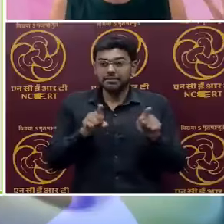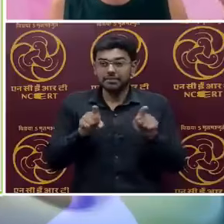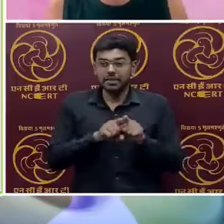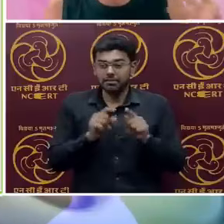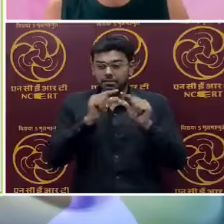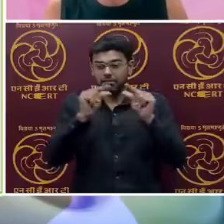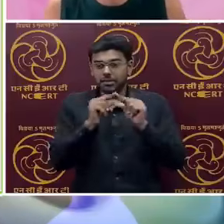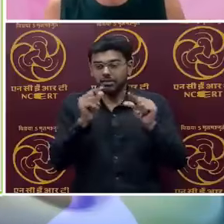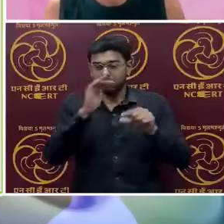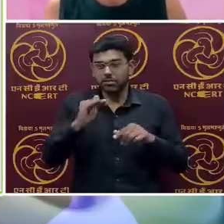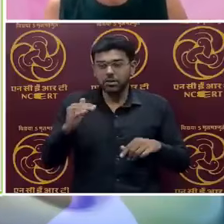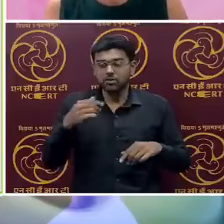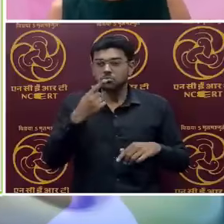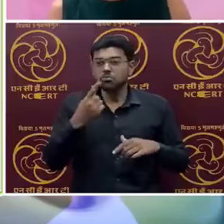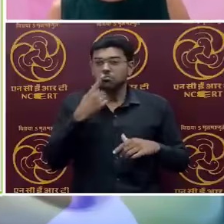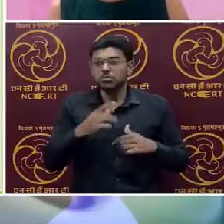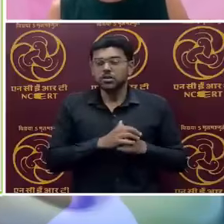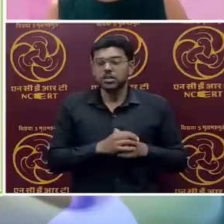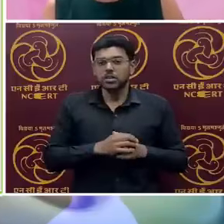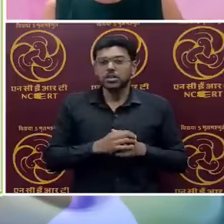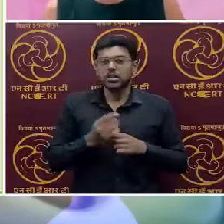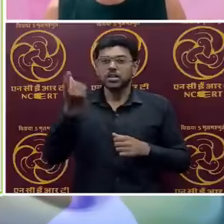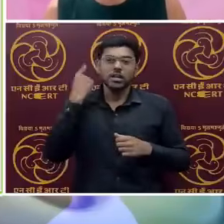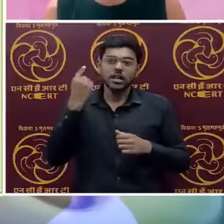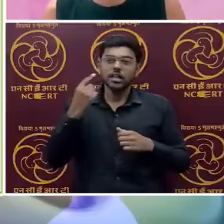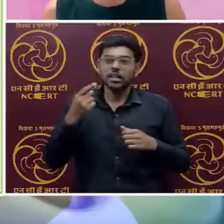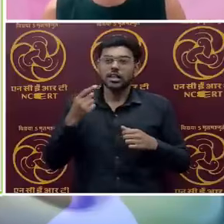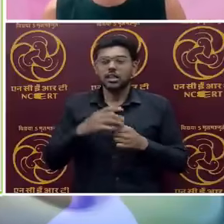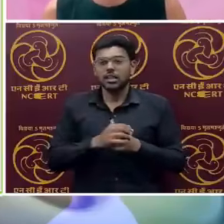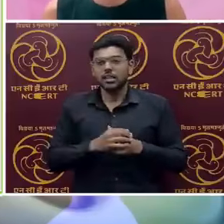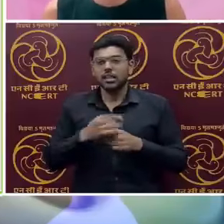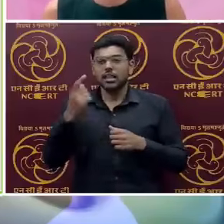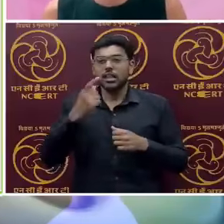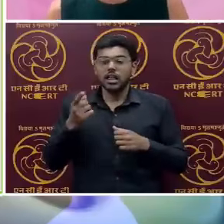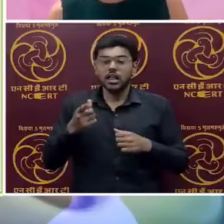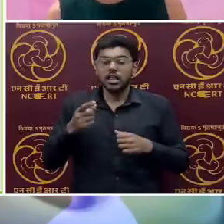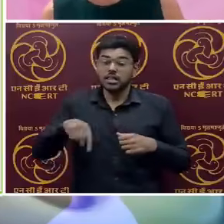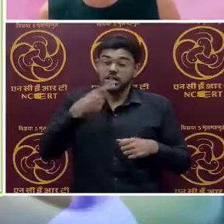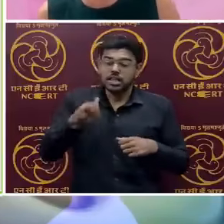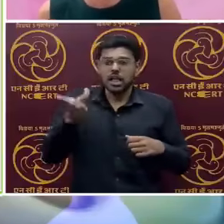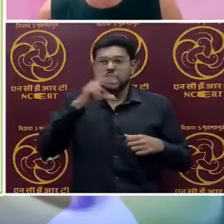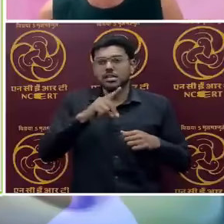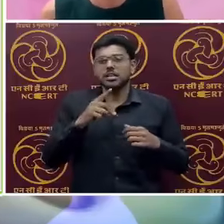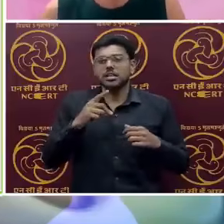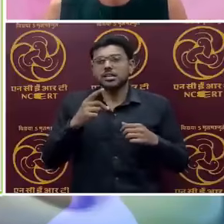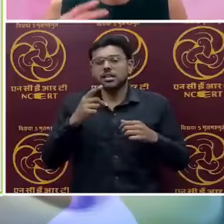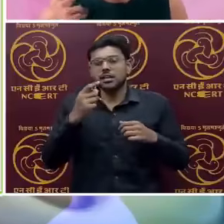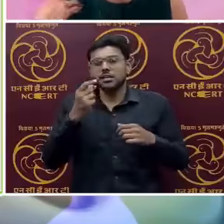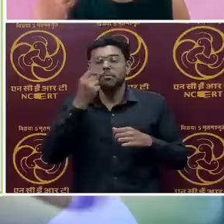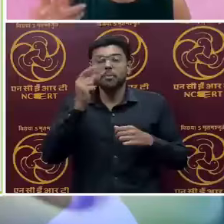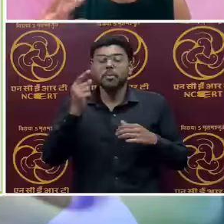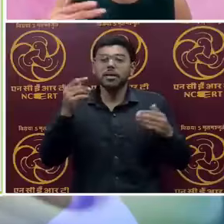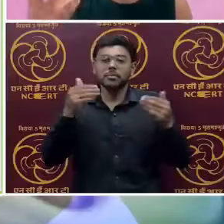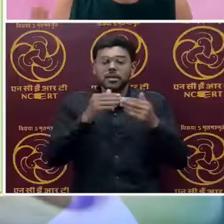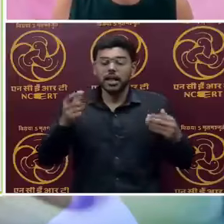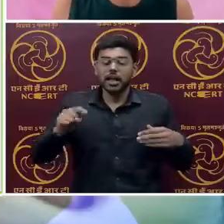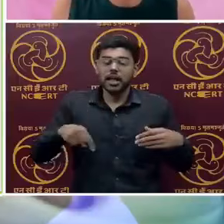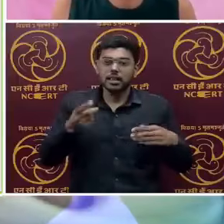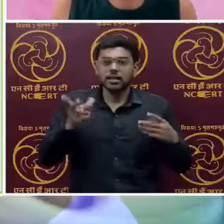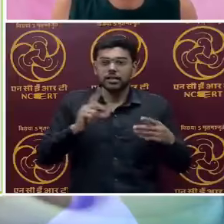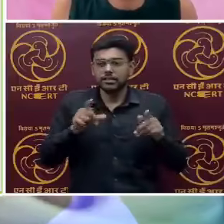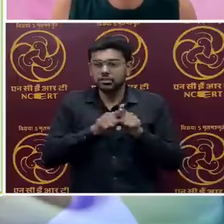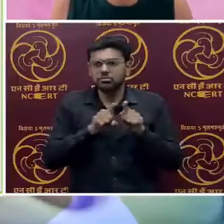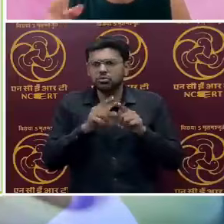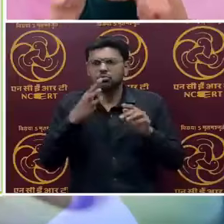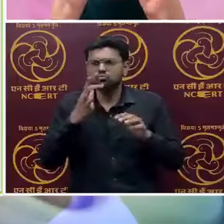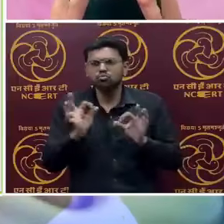You'll have a child who might keep saying, कल फिर नानी के घर जाएंगे, कल फिर नानी के घर जाएंगे. Not talking about actually going